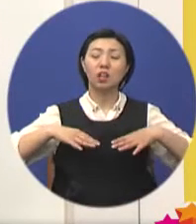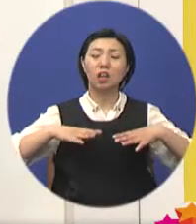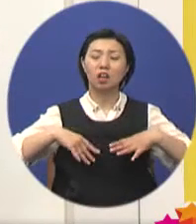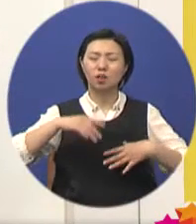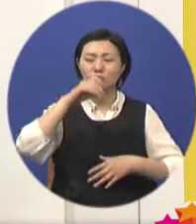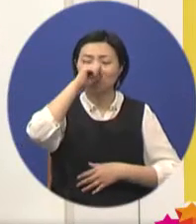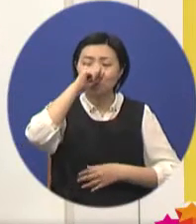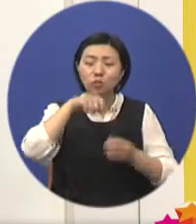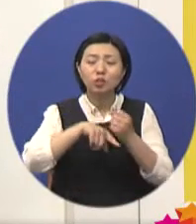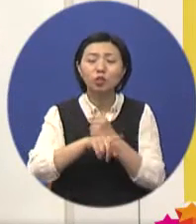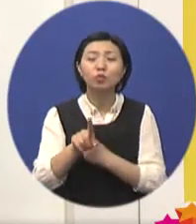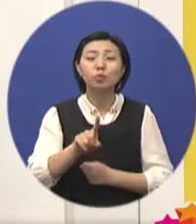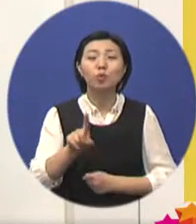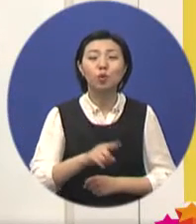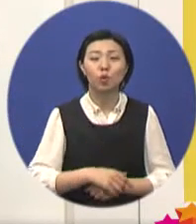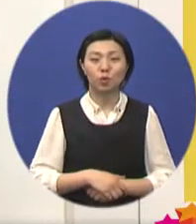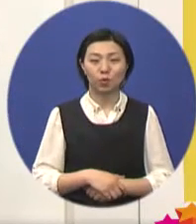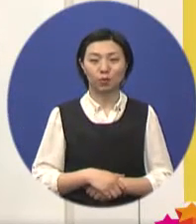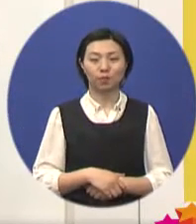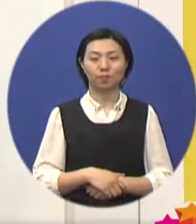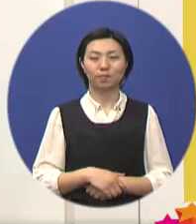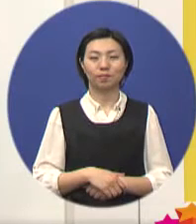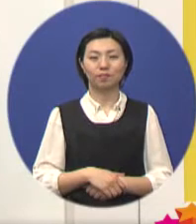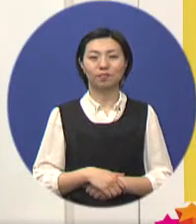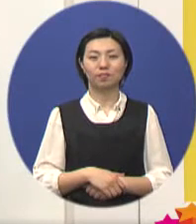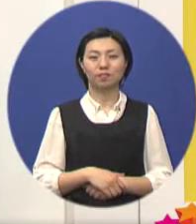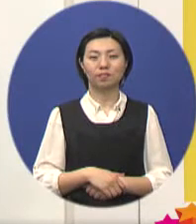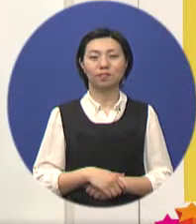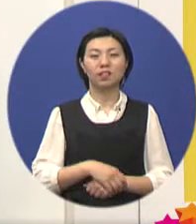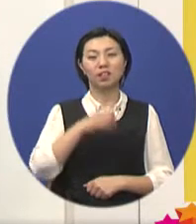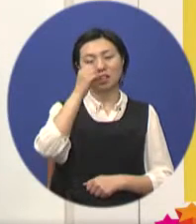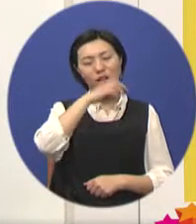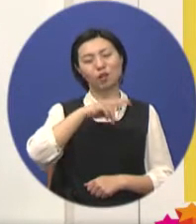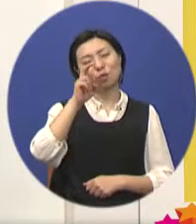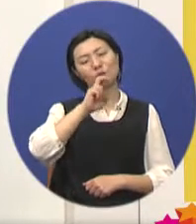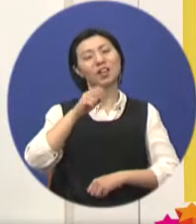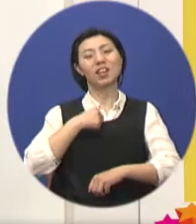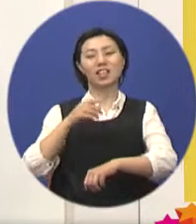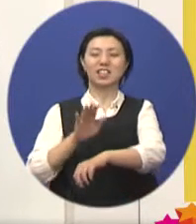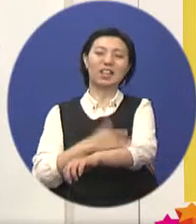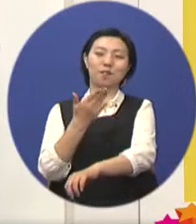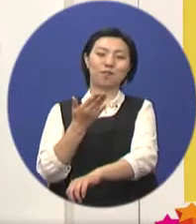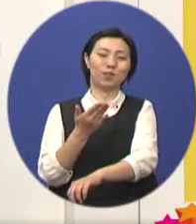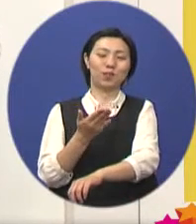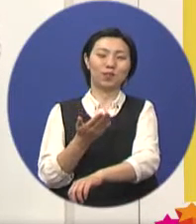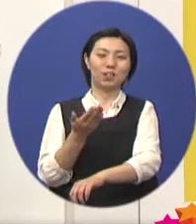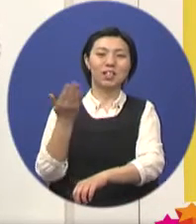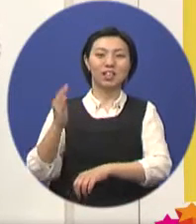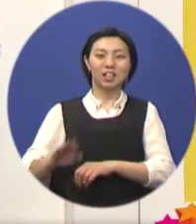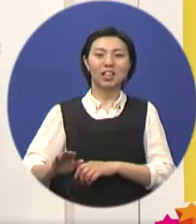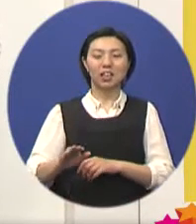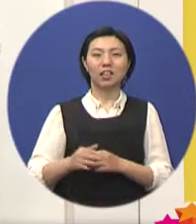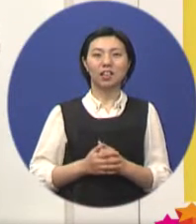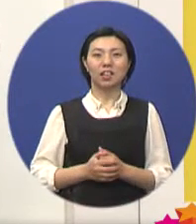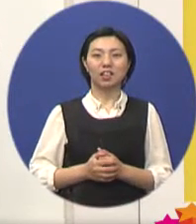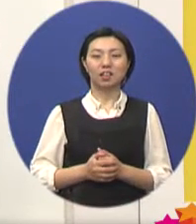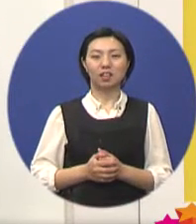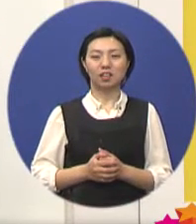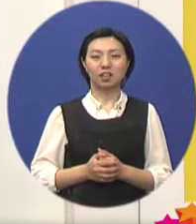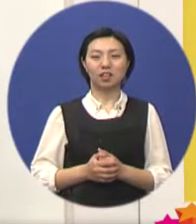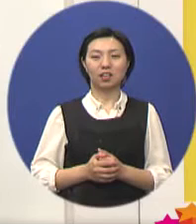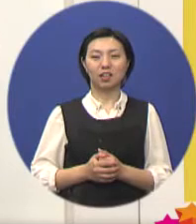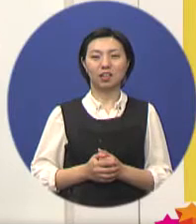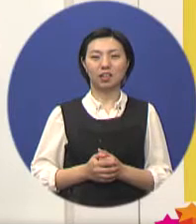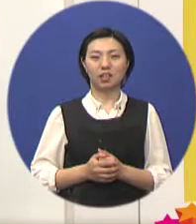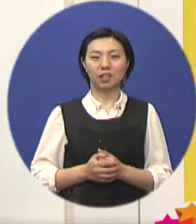닫으실 정도로? 왠지 뭐 노래할지는 모르는데 네. 예, 뭐라